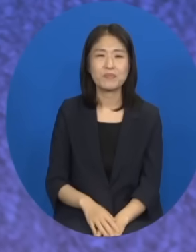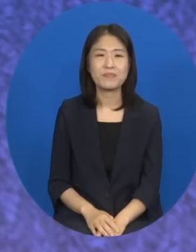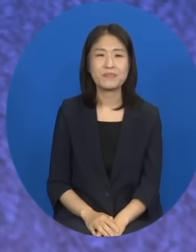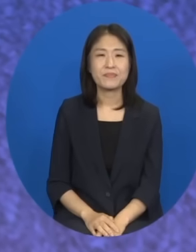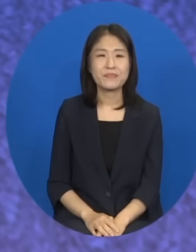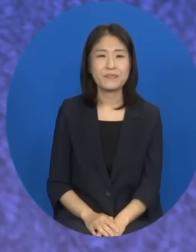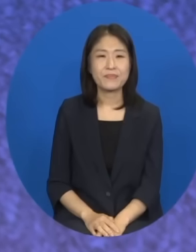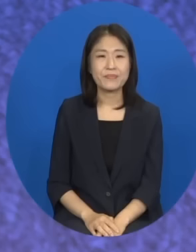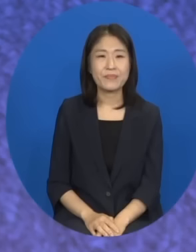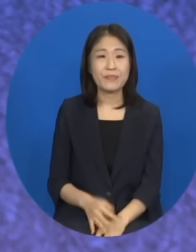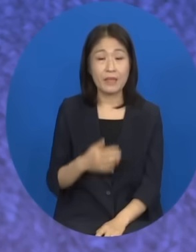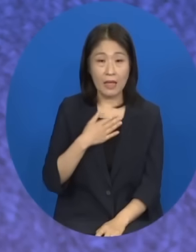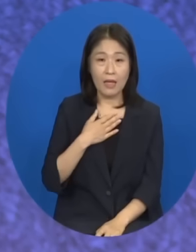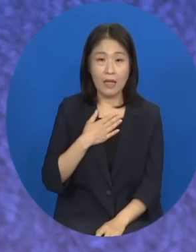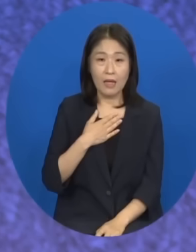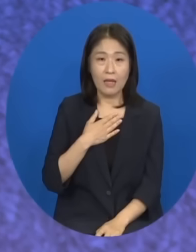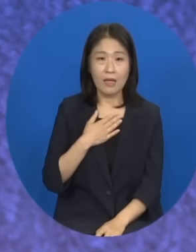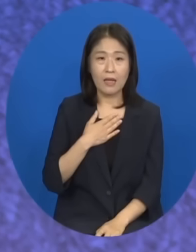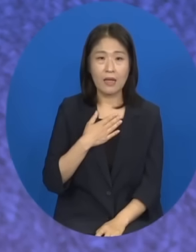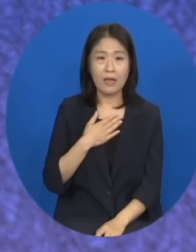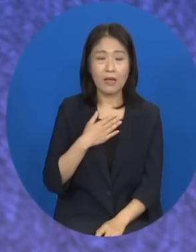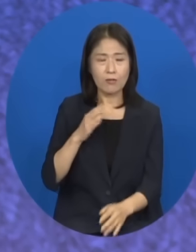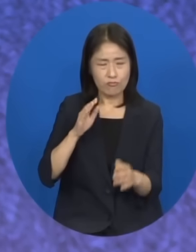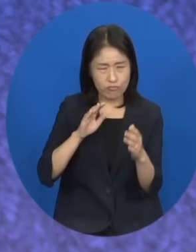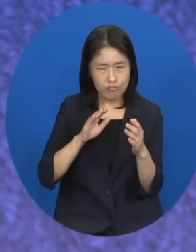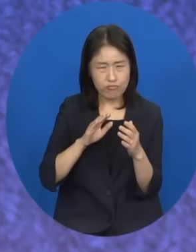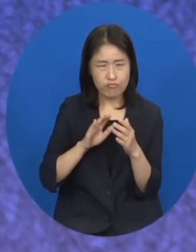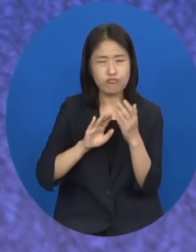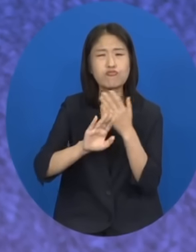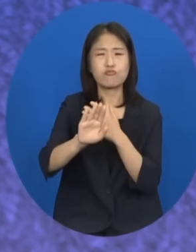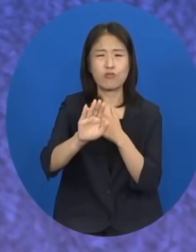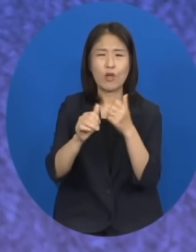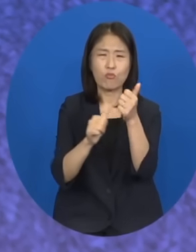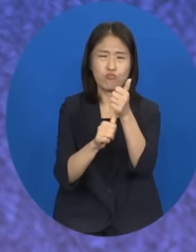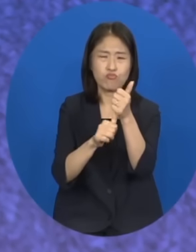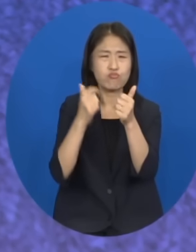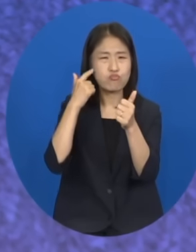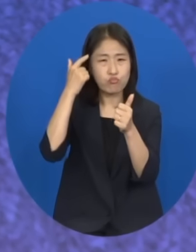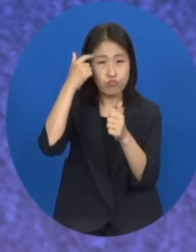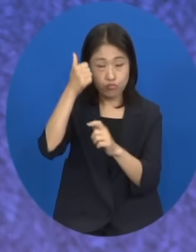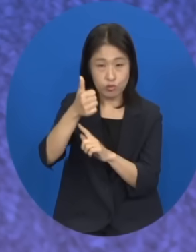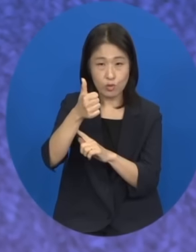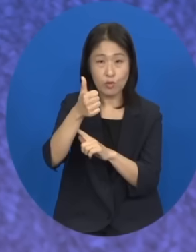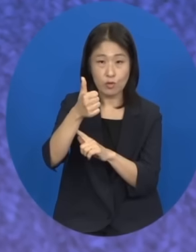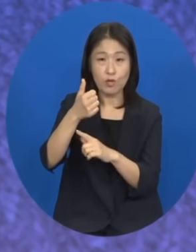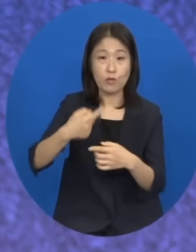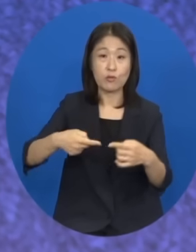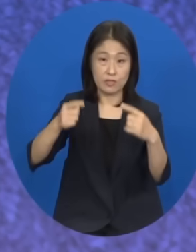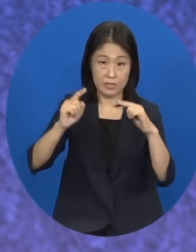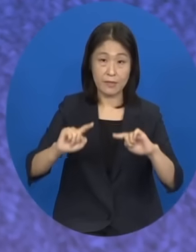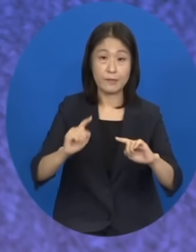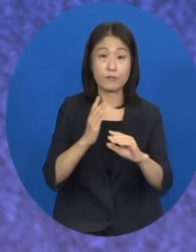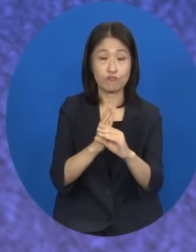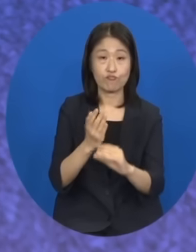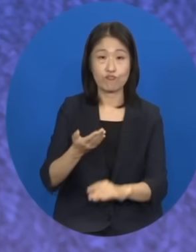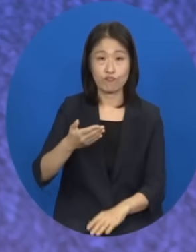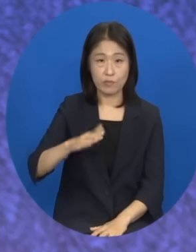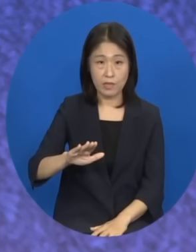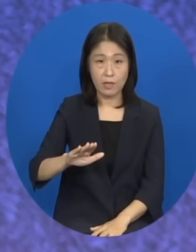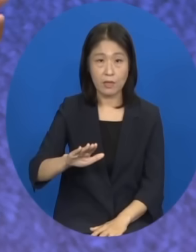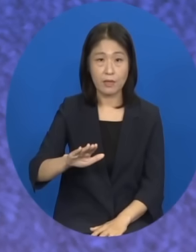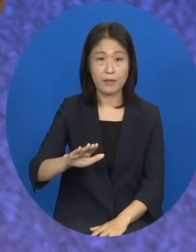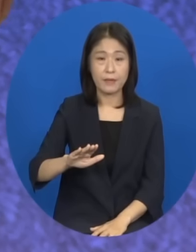이제 늦게서 선한목자교회에 부목사로 이렇게 동참을 하게 됐는데